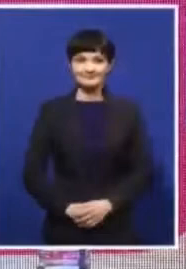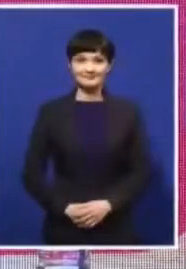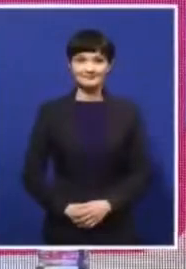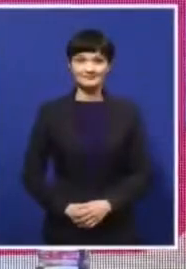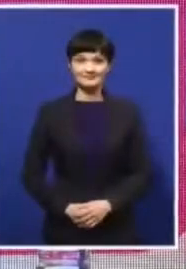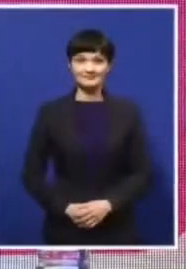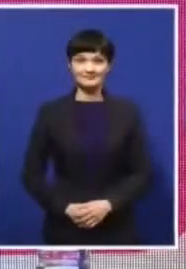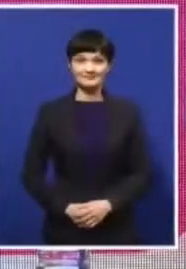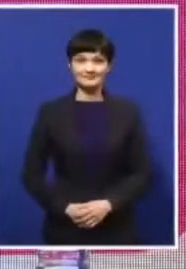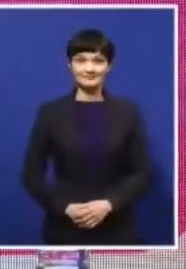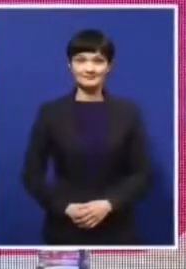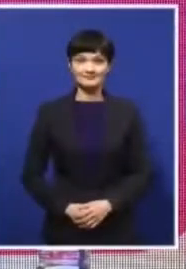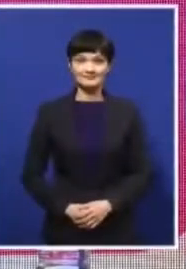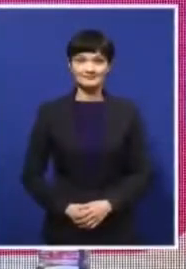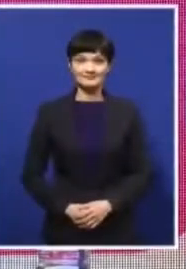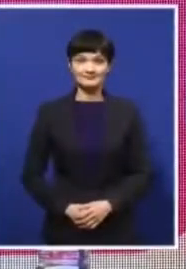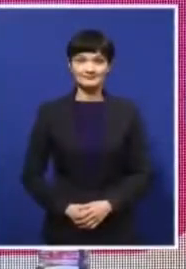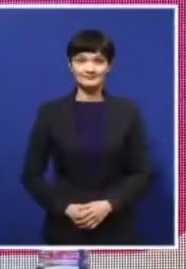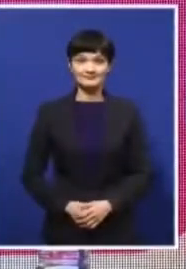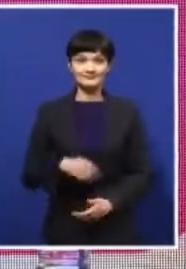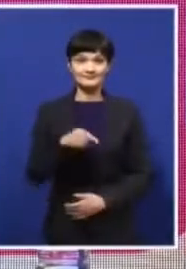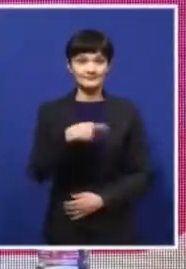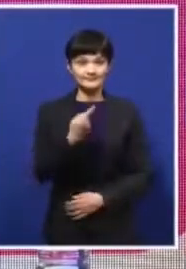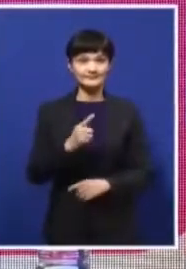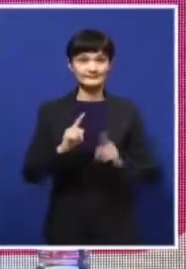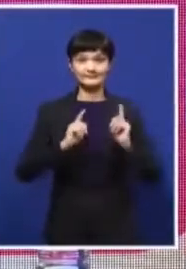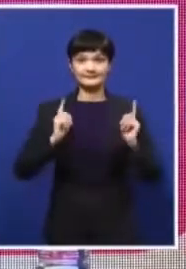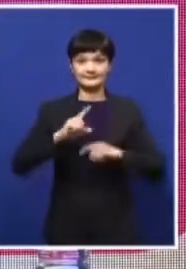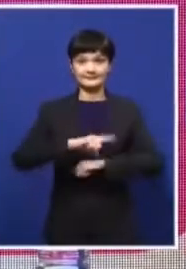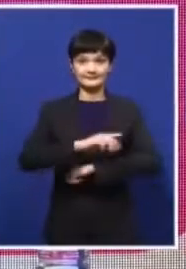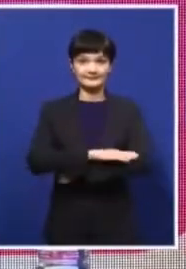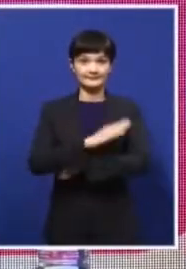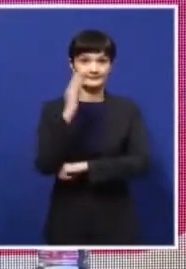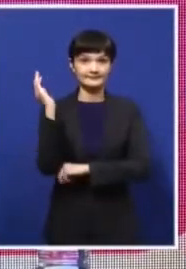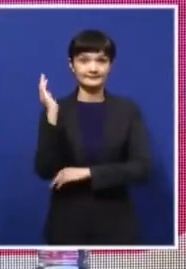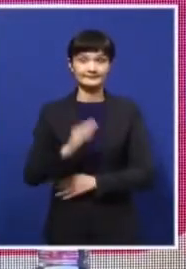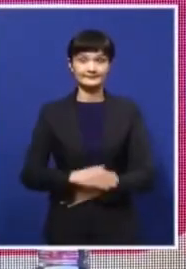好，不晓得还有没有哪一位啊？《自由时报》